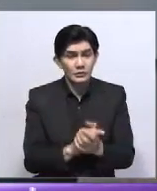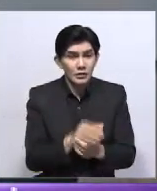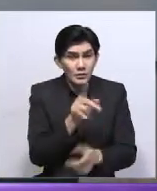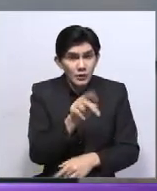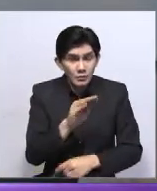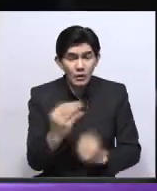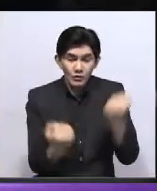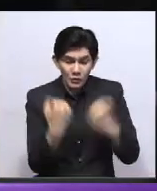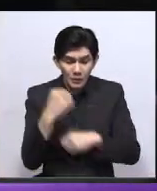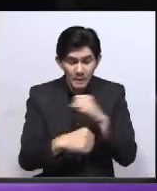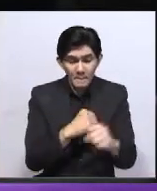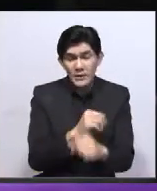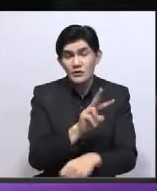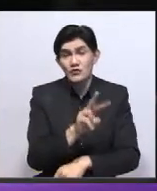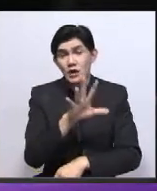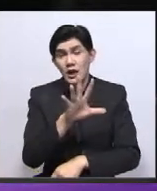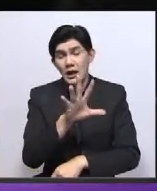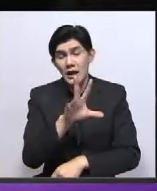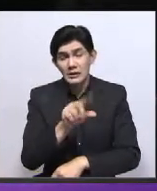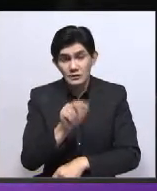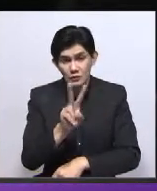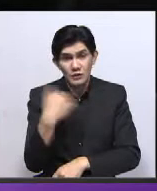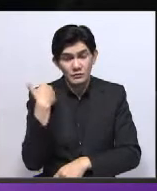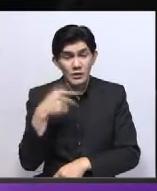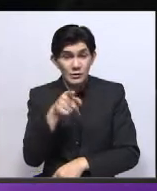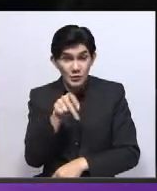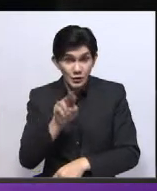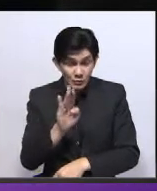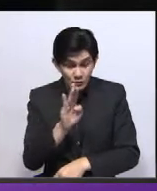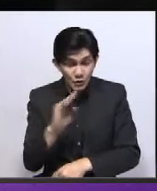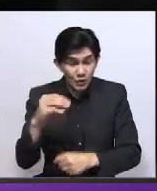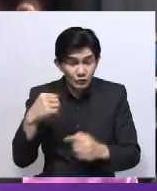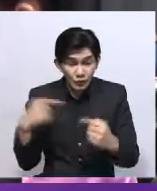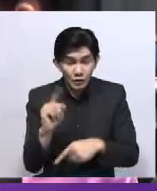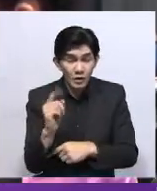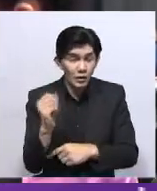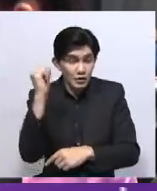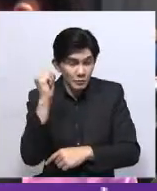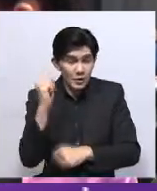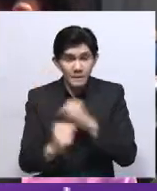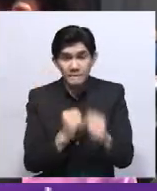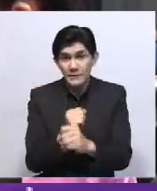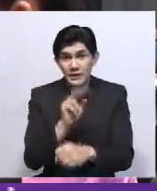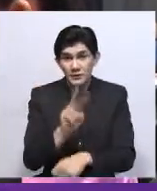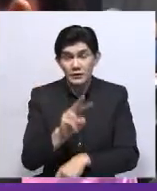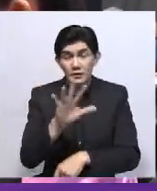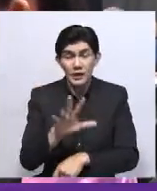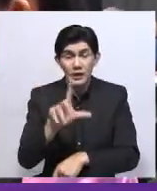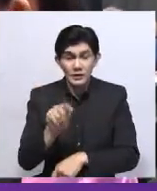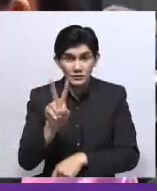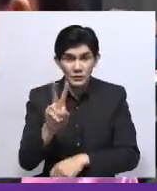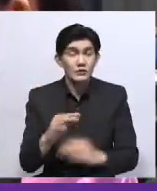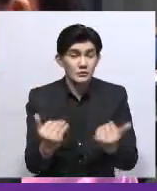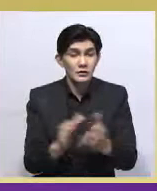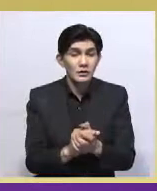ถยนต์พ.ศ. 2522และพระราชบัญญัติการขนส่งทางบกพ.ศ.